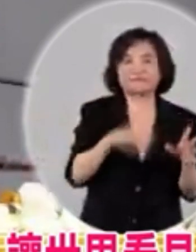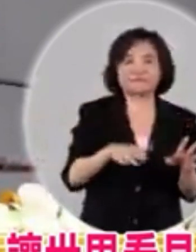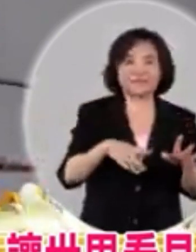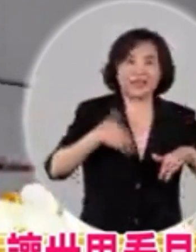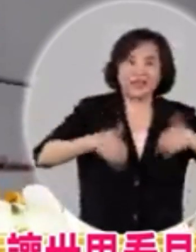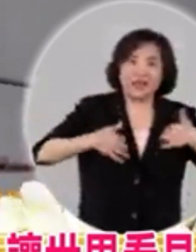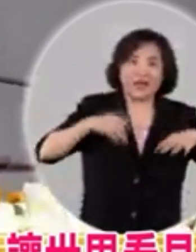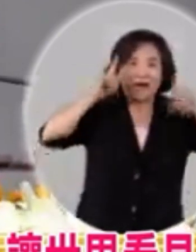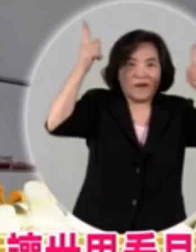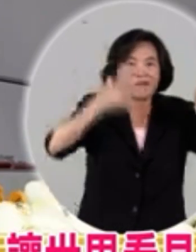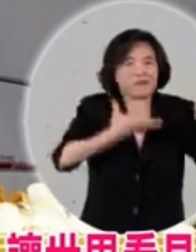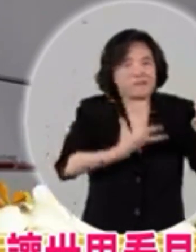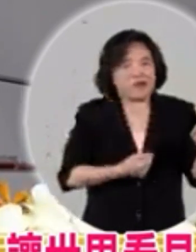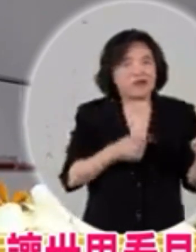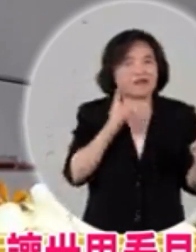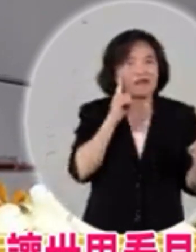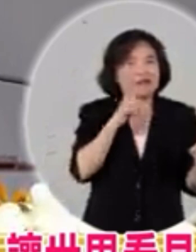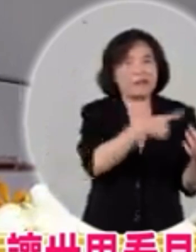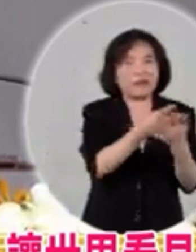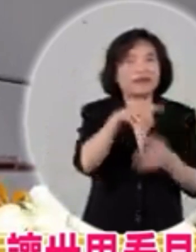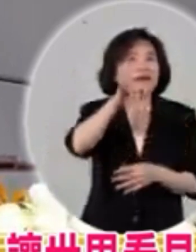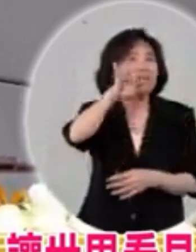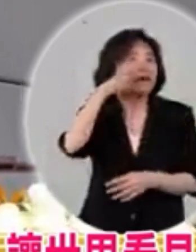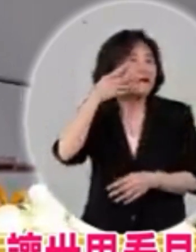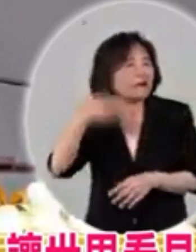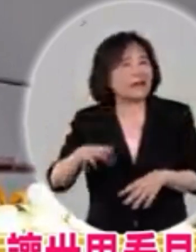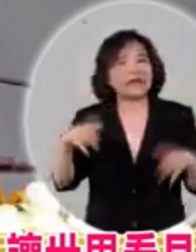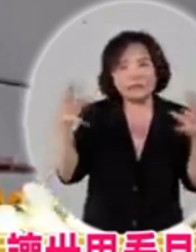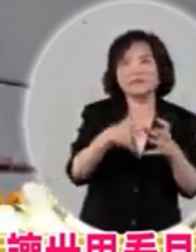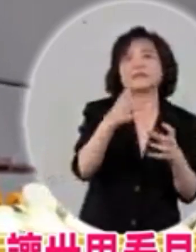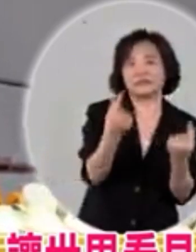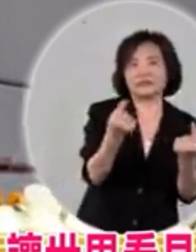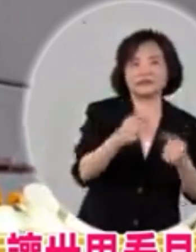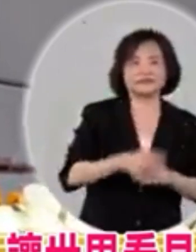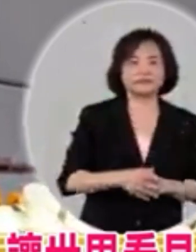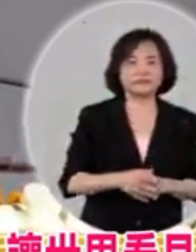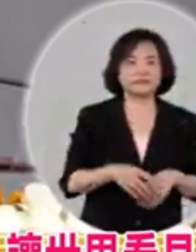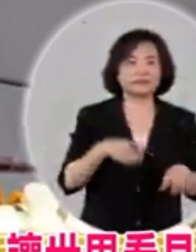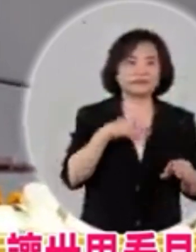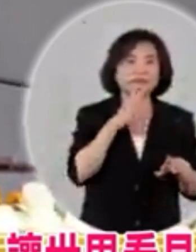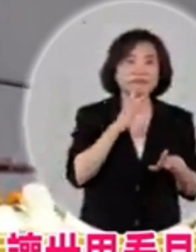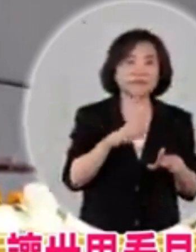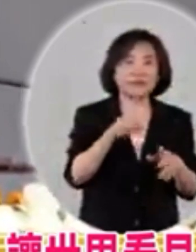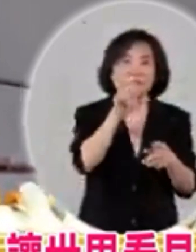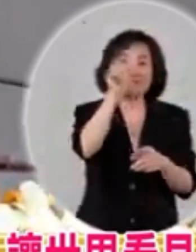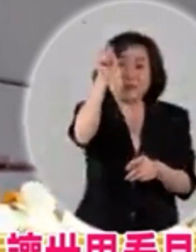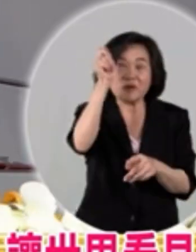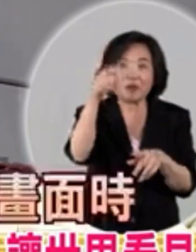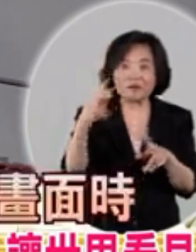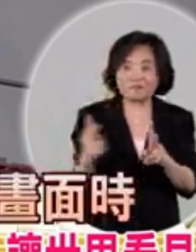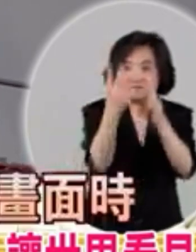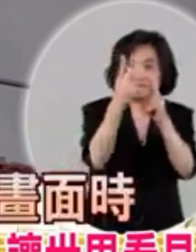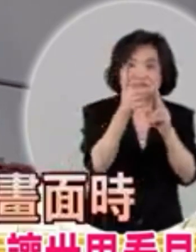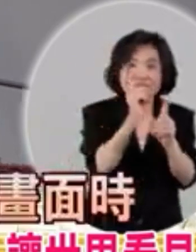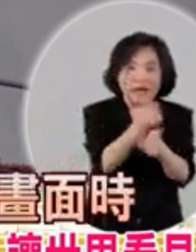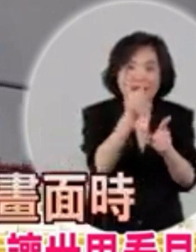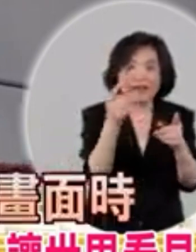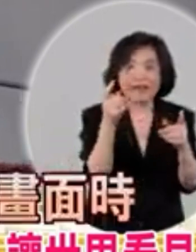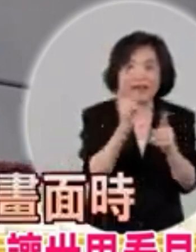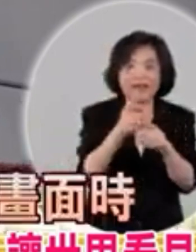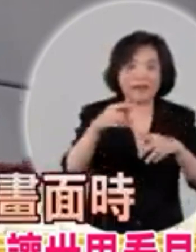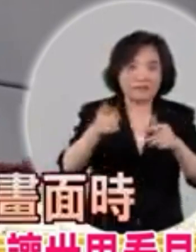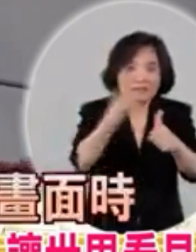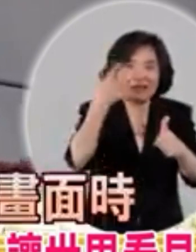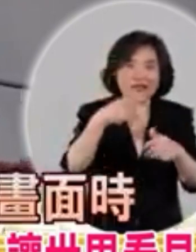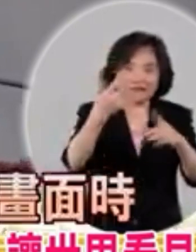乐融入于共。羽球男双金牌战，当电视荧幕上出现硬